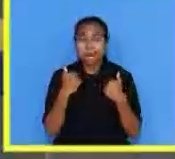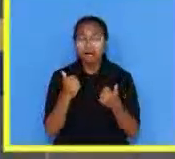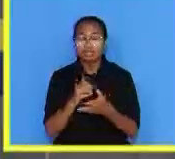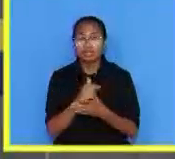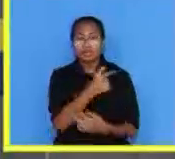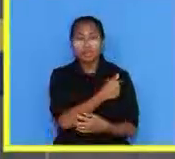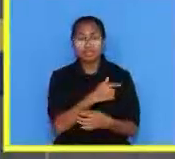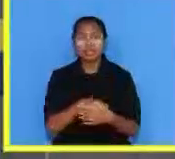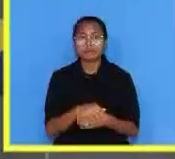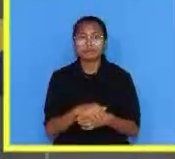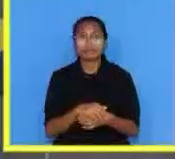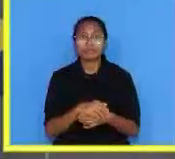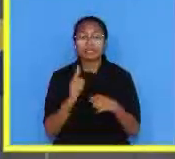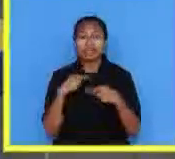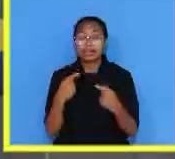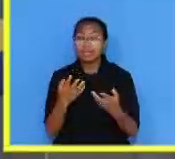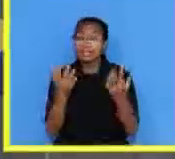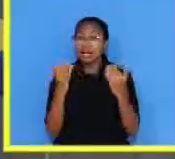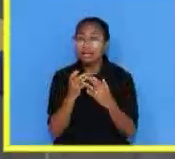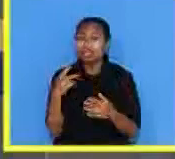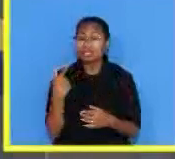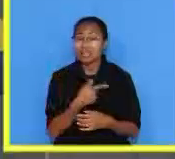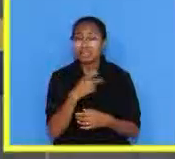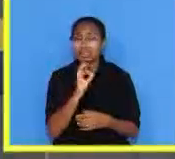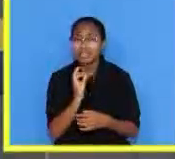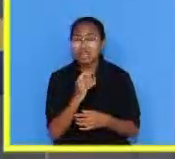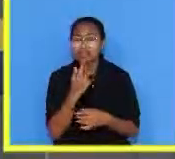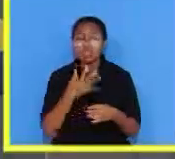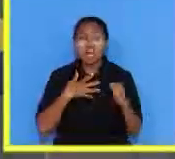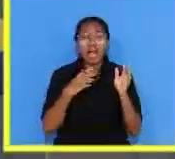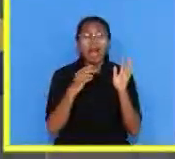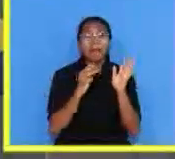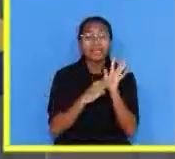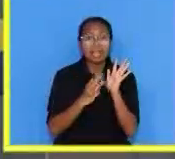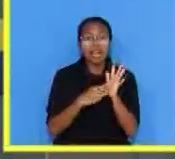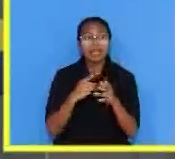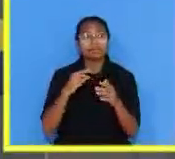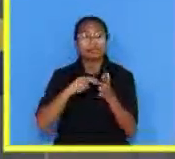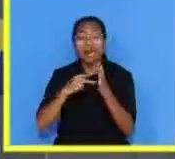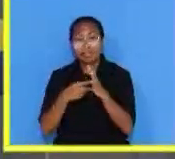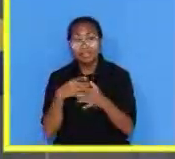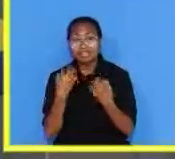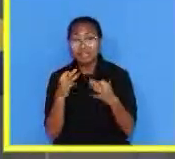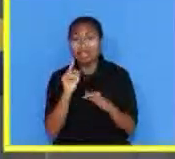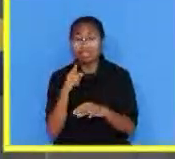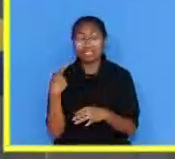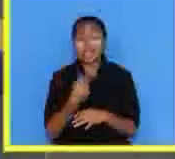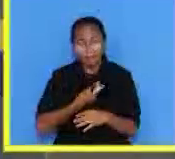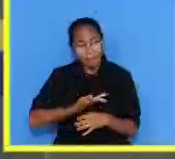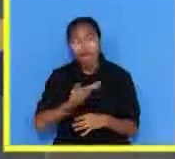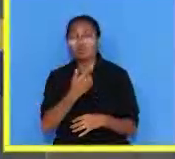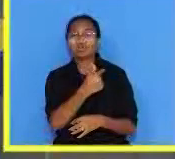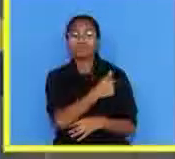jadi masyarakat kita tidak memiliki hambatan yang berarti untuk divaksin sehingga mari kita mau untuk divaksin